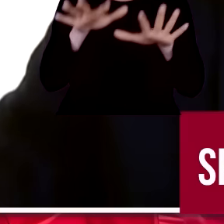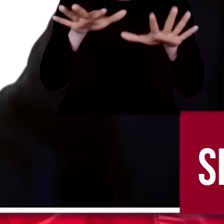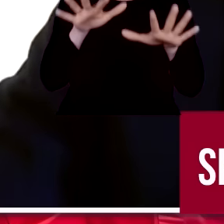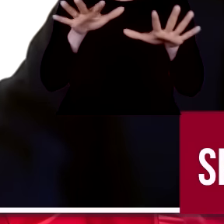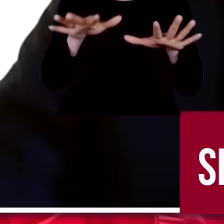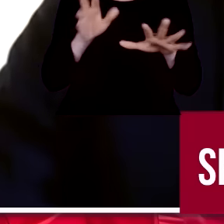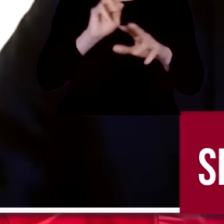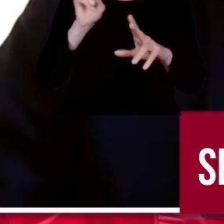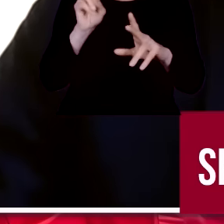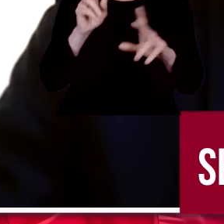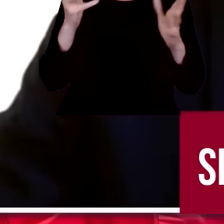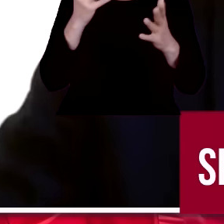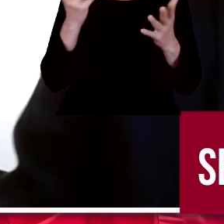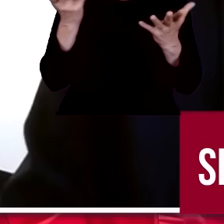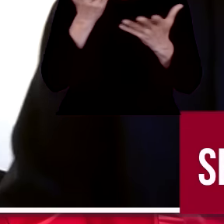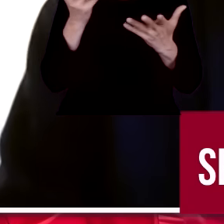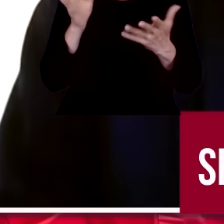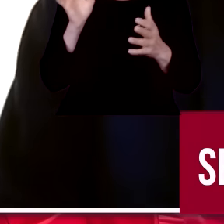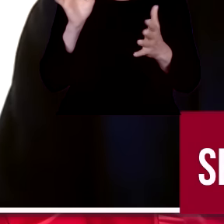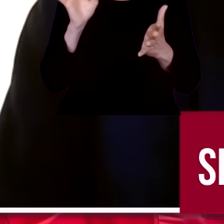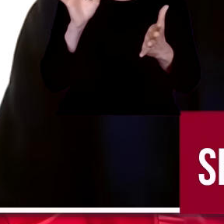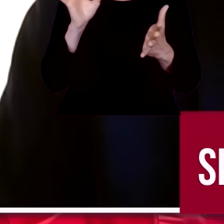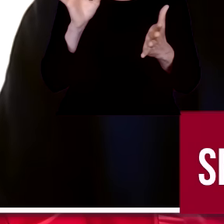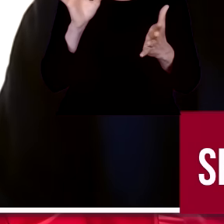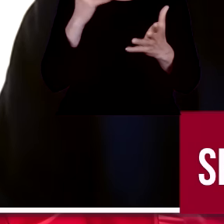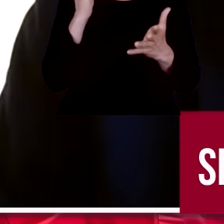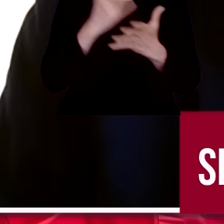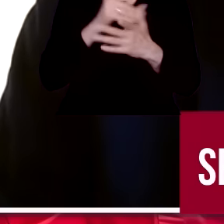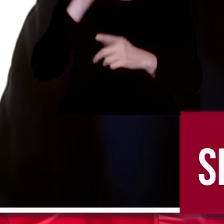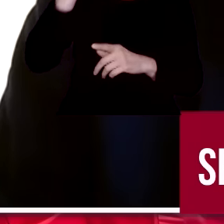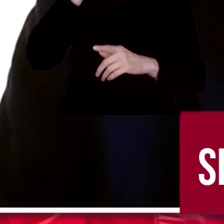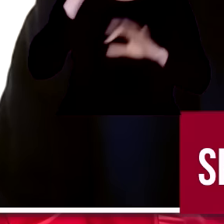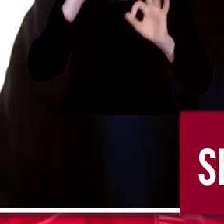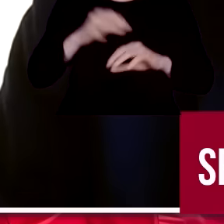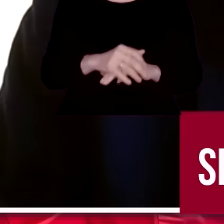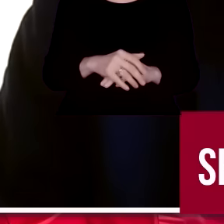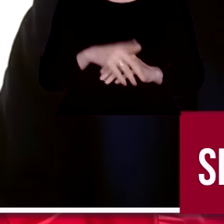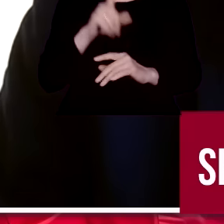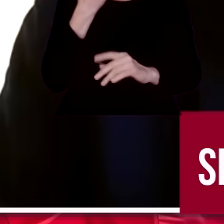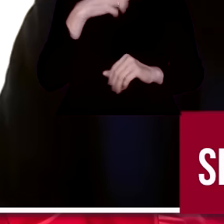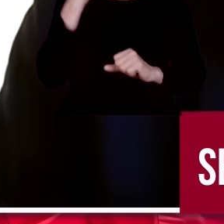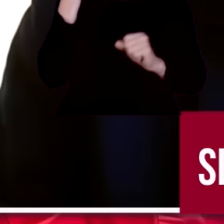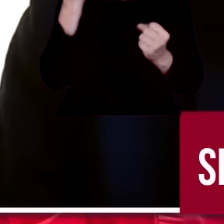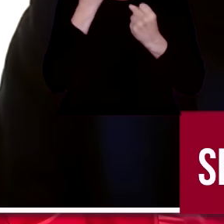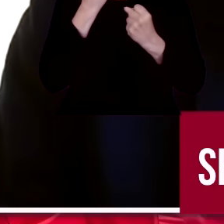od razu bym się nie rozpędzał że na pewno musi być wątek rosyjski natomiast to co najbardziej interesujące w tym wszystkim